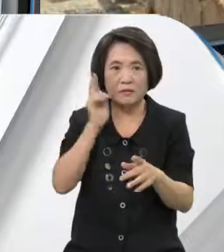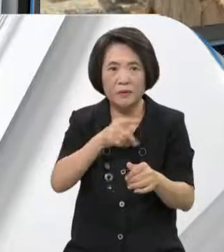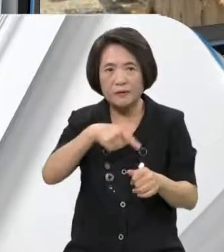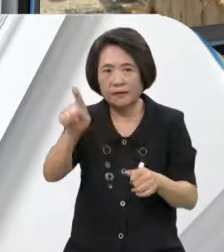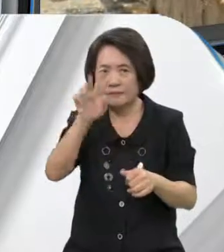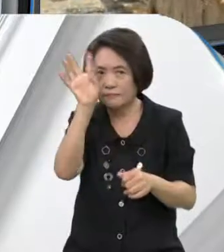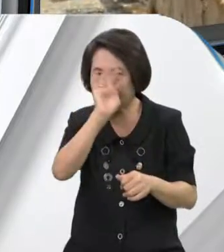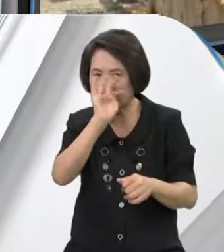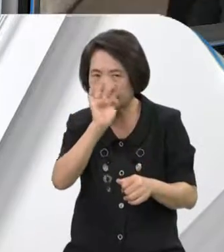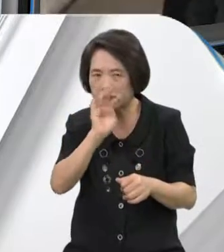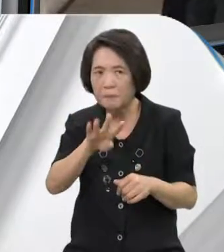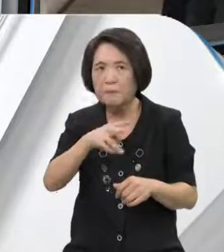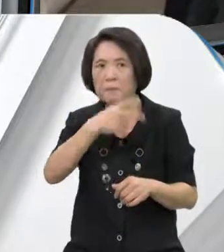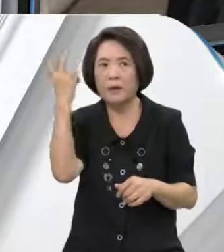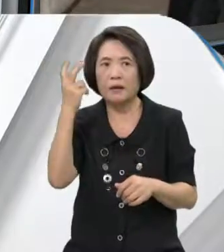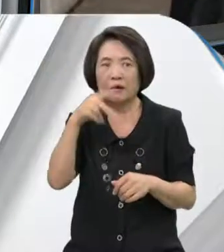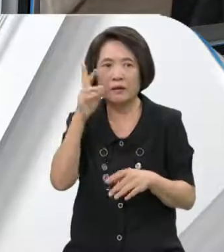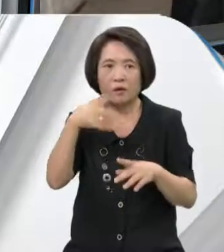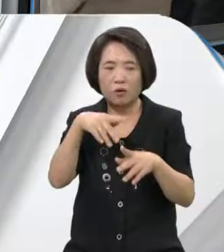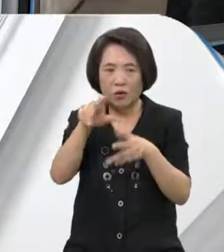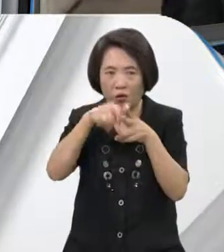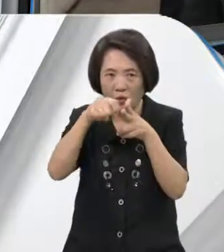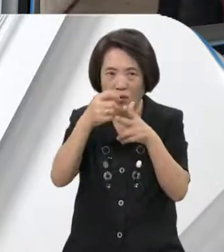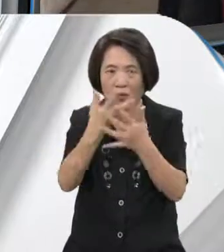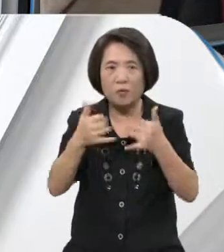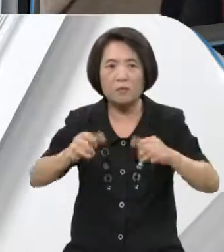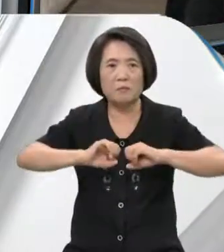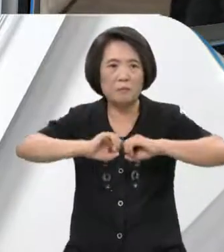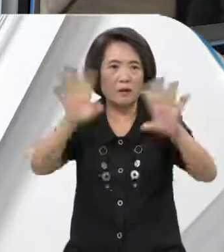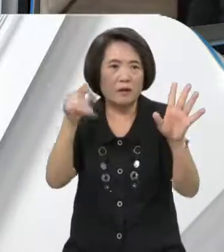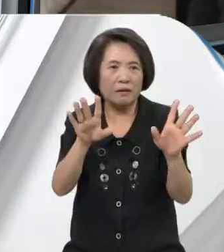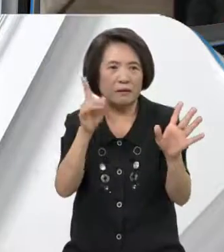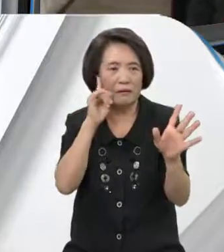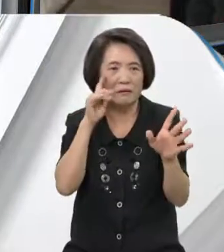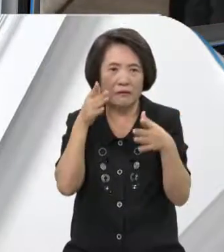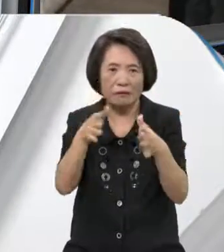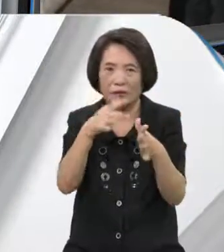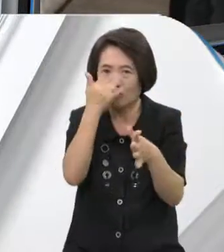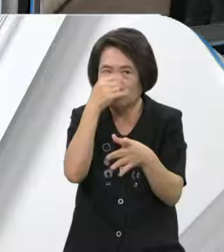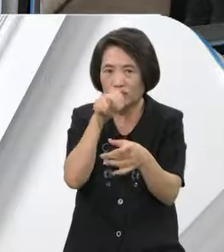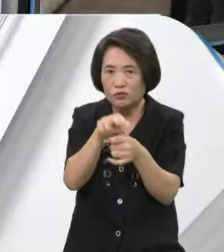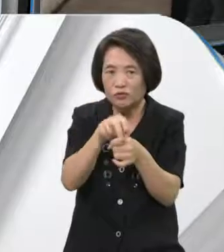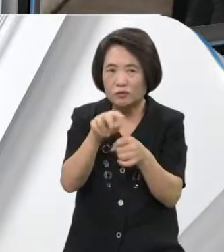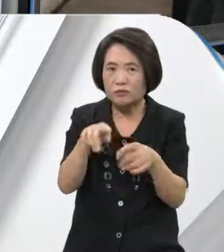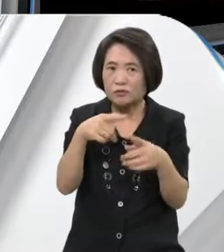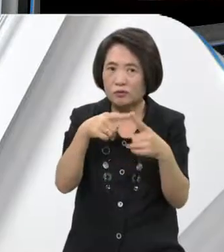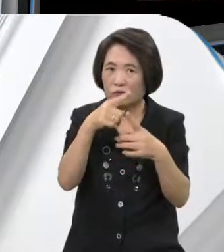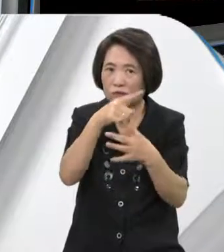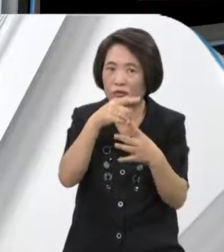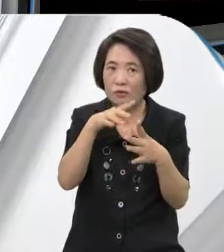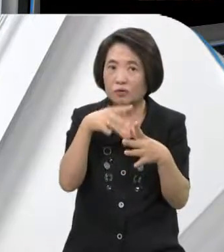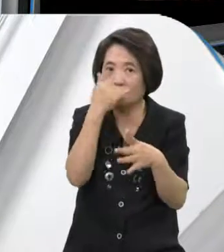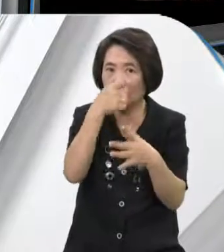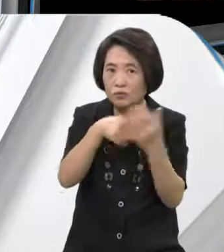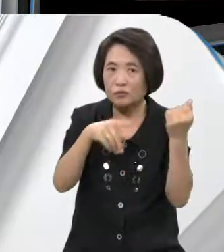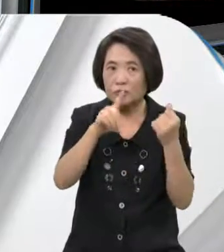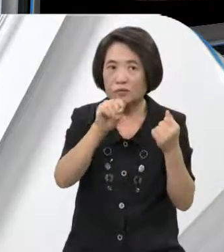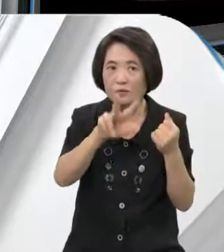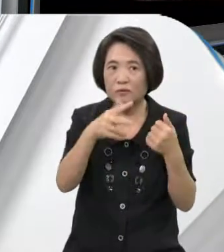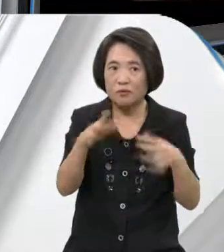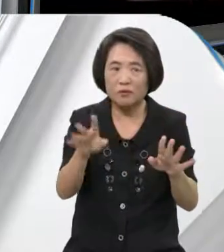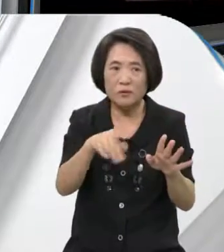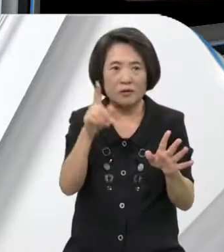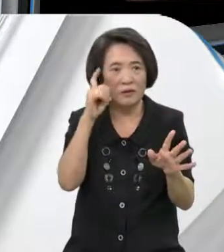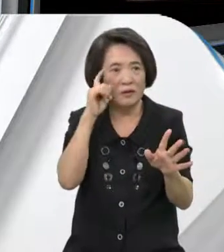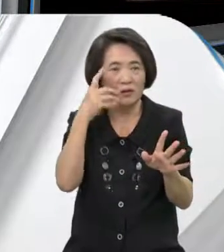上礼拜去实际勘察，沿地面路况公布样片。竹控树玉竹丛内有17000棵竹